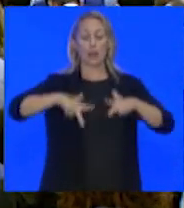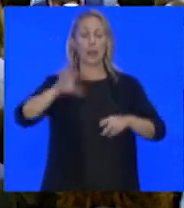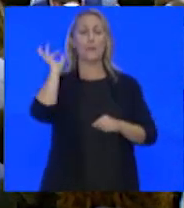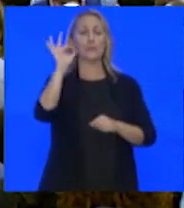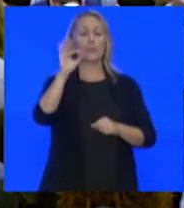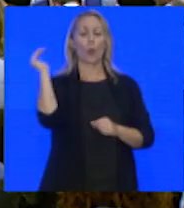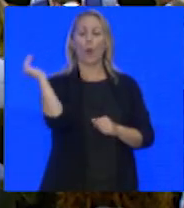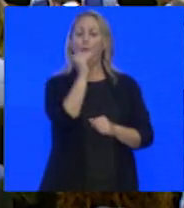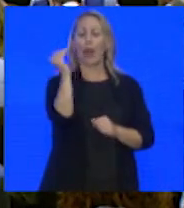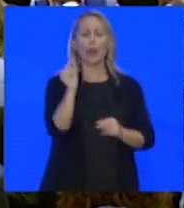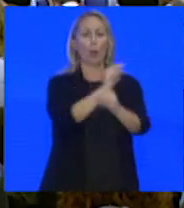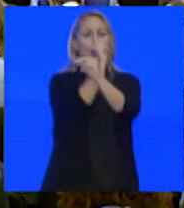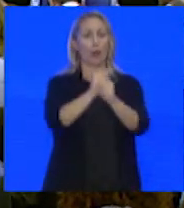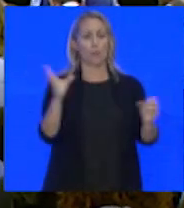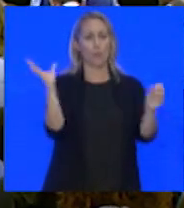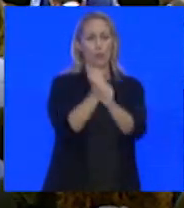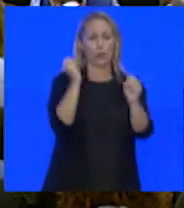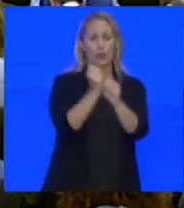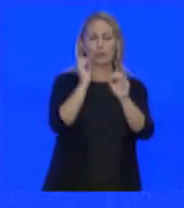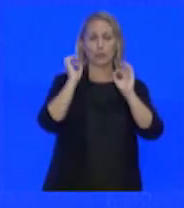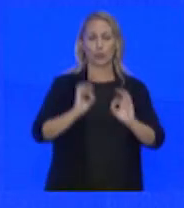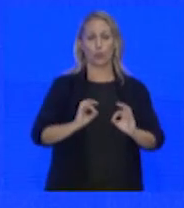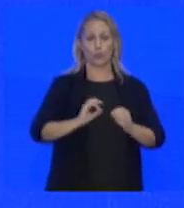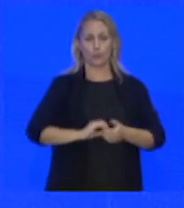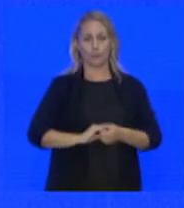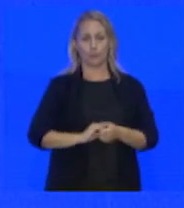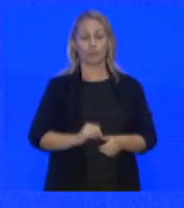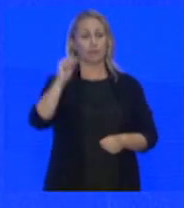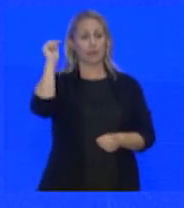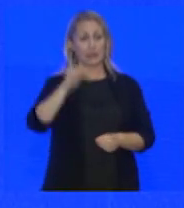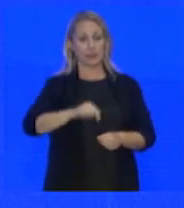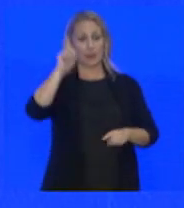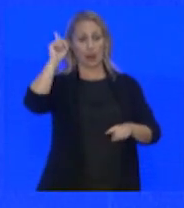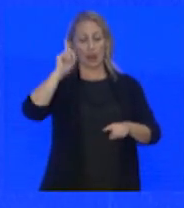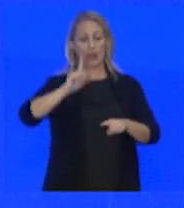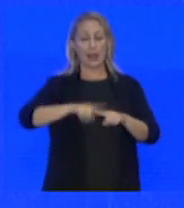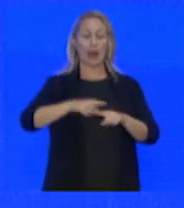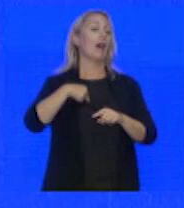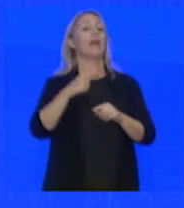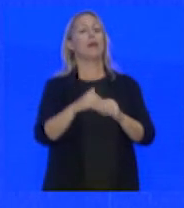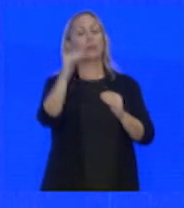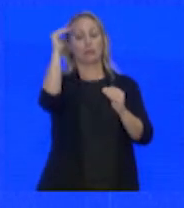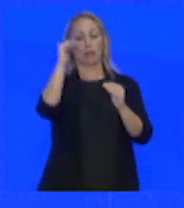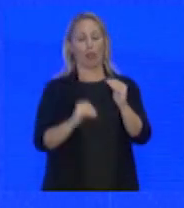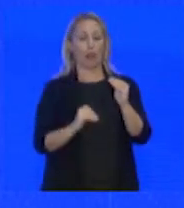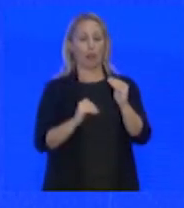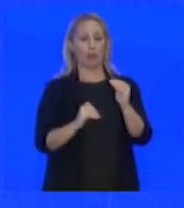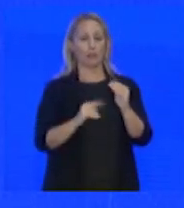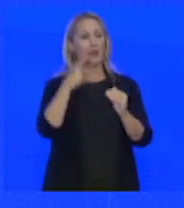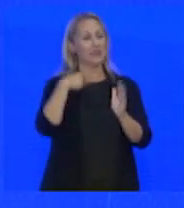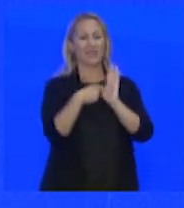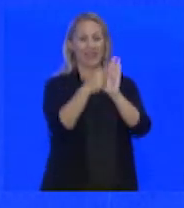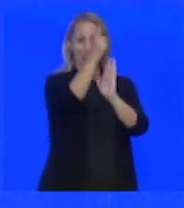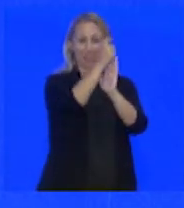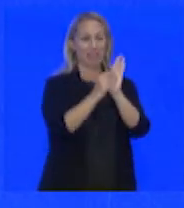αποτελεσματικό, παραγωγικό υπέρ του πολίτη. Σήμερα η Ελλάδα είναι ουραγός στους ψηφιακούς δείκτες.